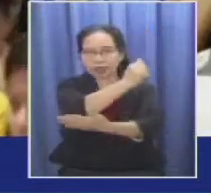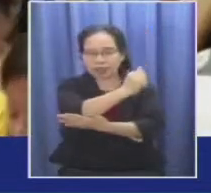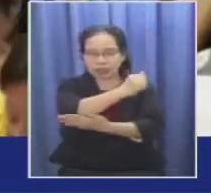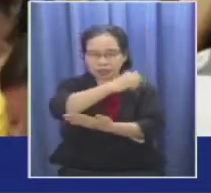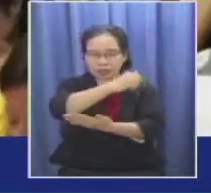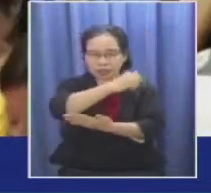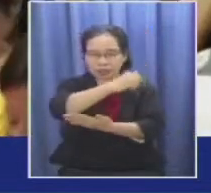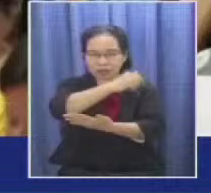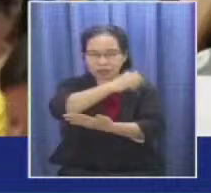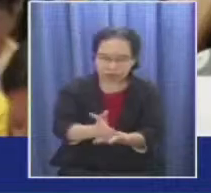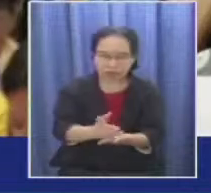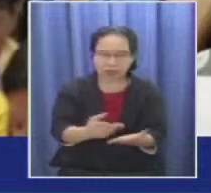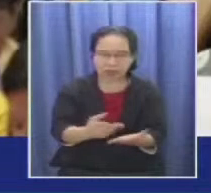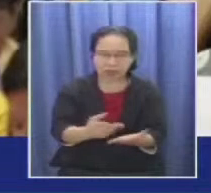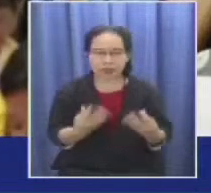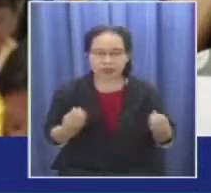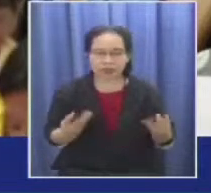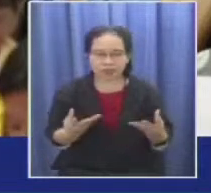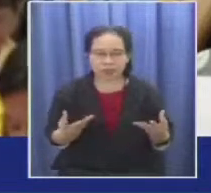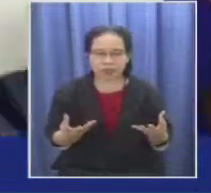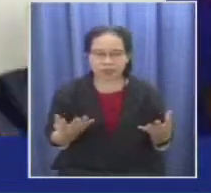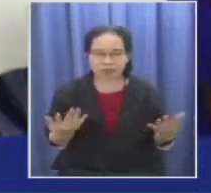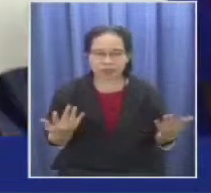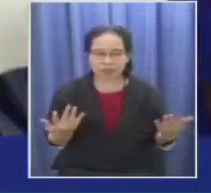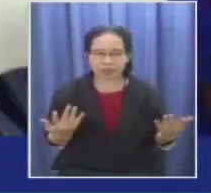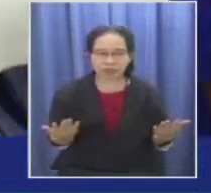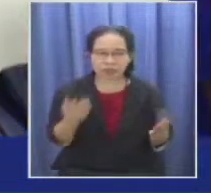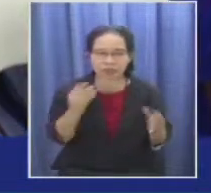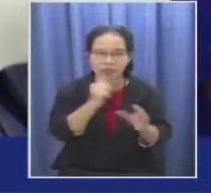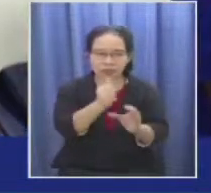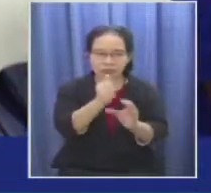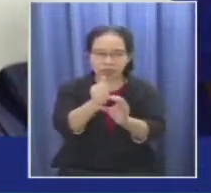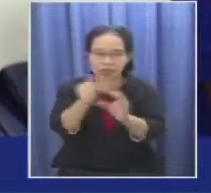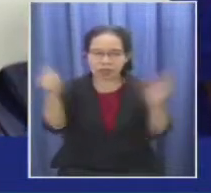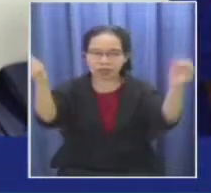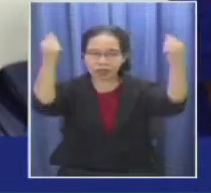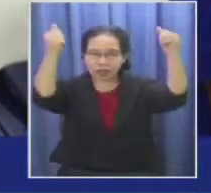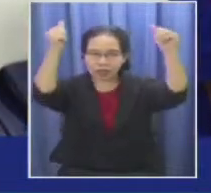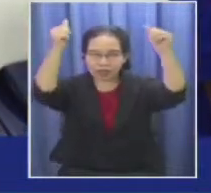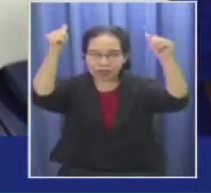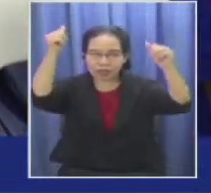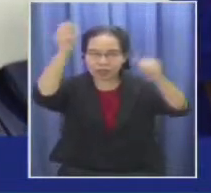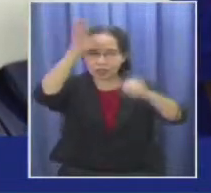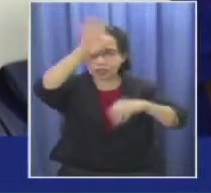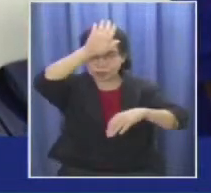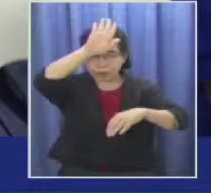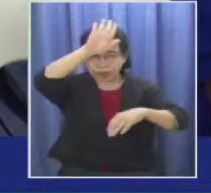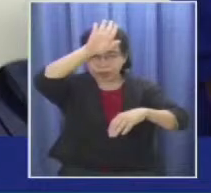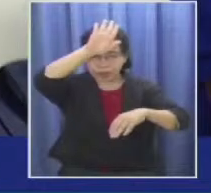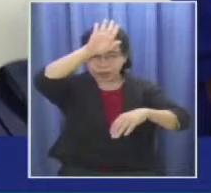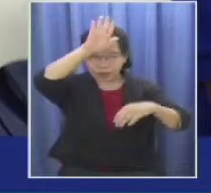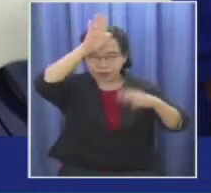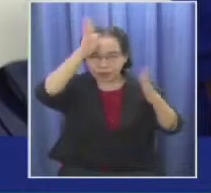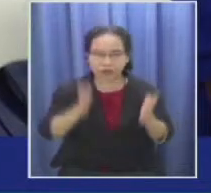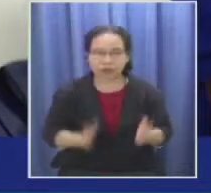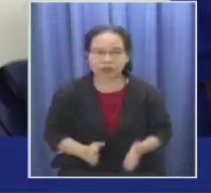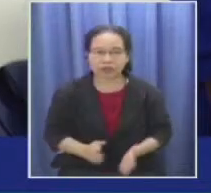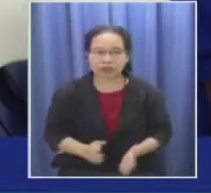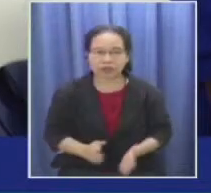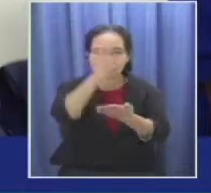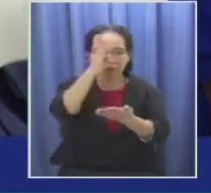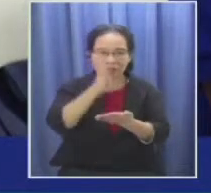na wɔka sɛ yɛbɛsi fam prakɔpɛ egya ne betom absena ɛyɛ fan wo